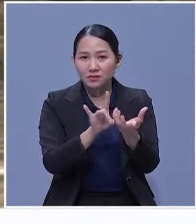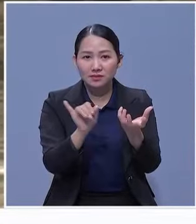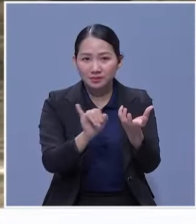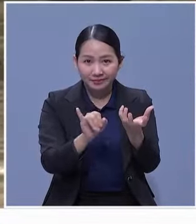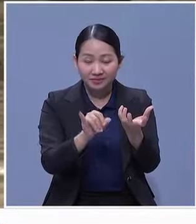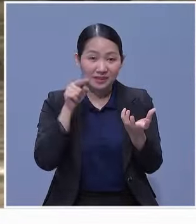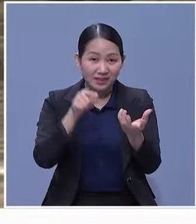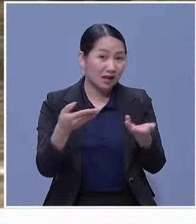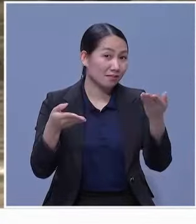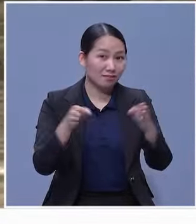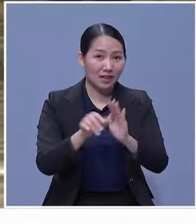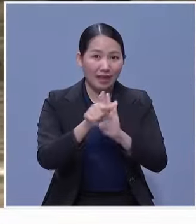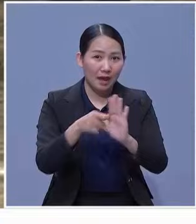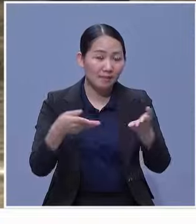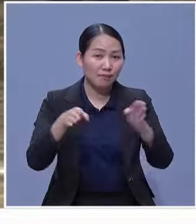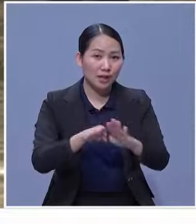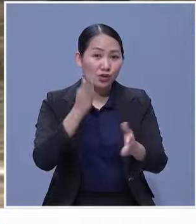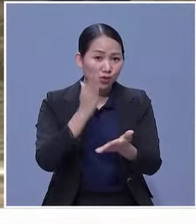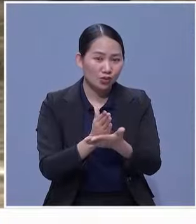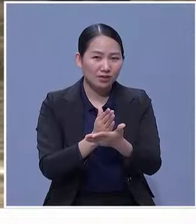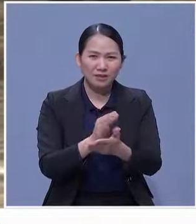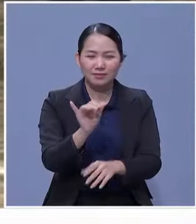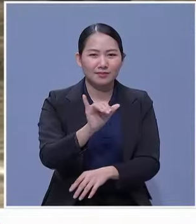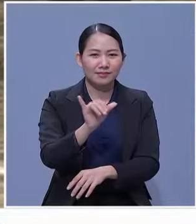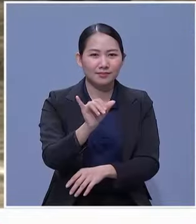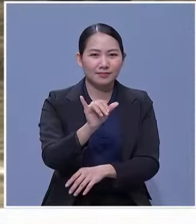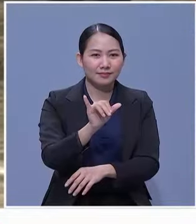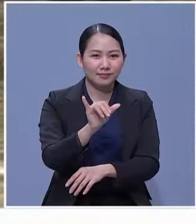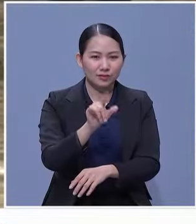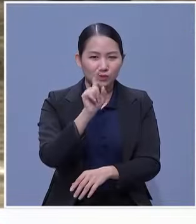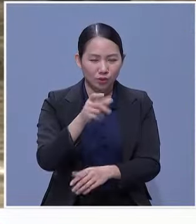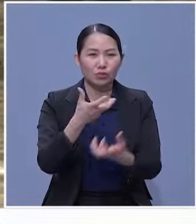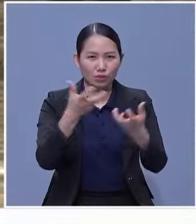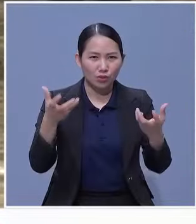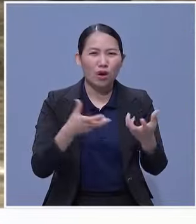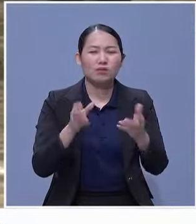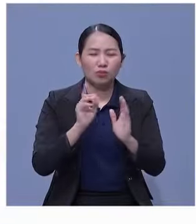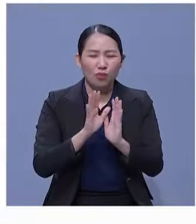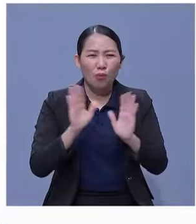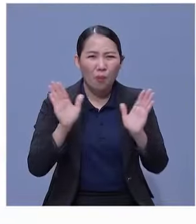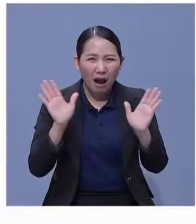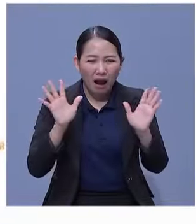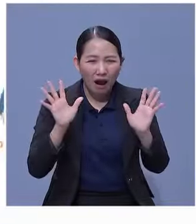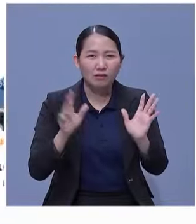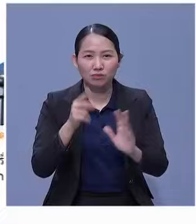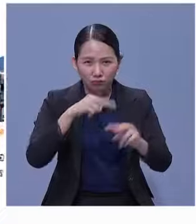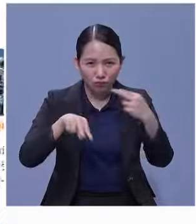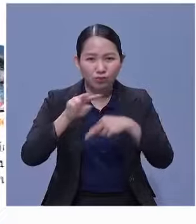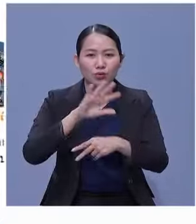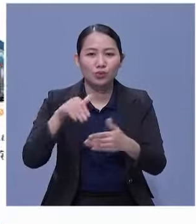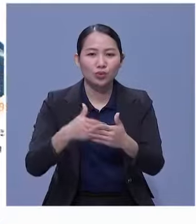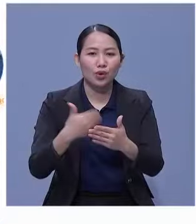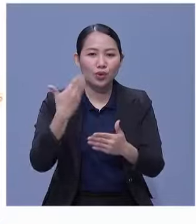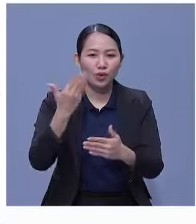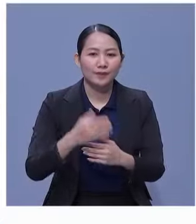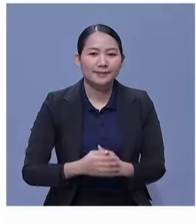แพลตฟอร์มหรือไม่นี่อาจจะพูดพูดยังไม่ได้นักครับเนื่องจากว่าเป็นกว้างว้าเกินครับออยืน